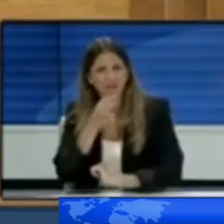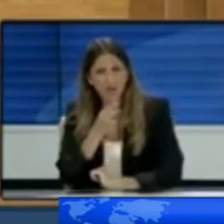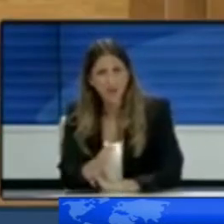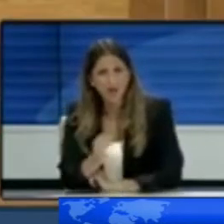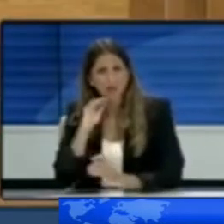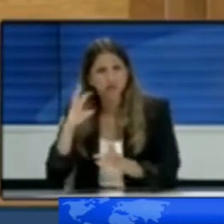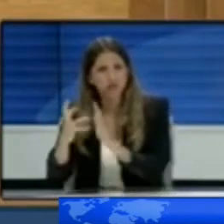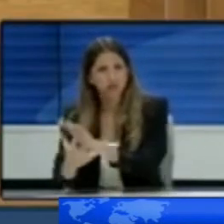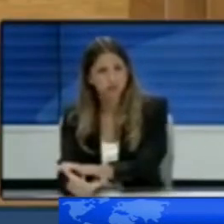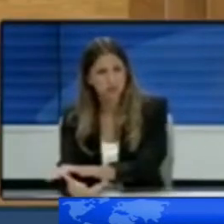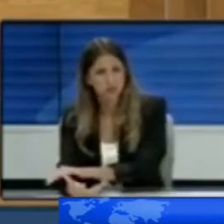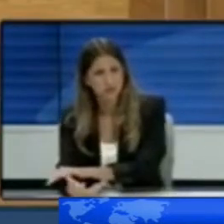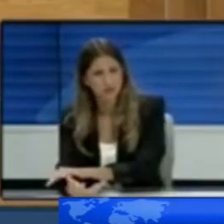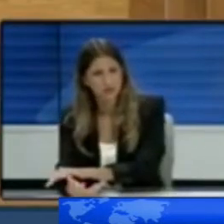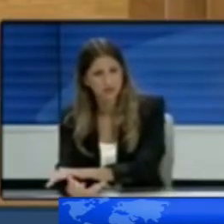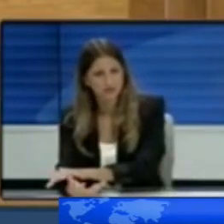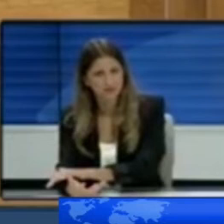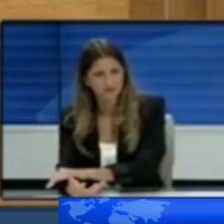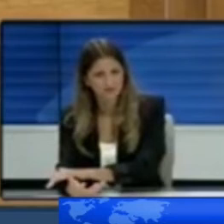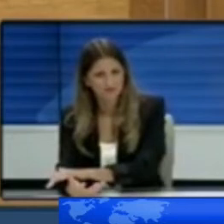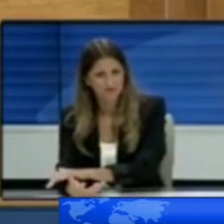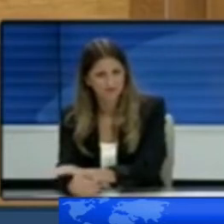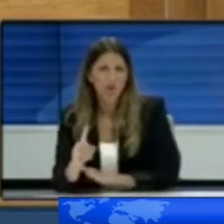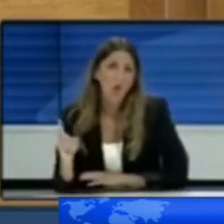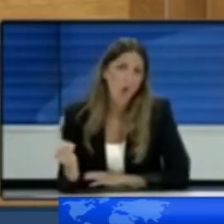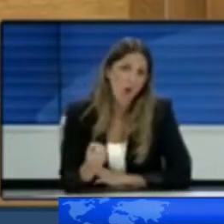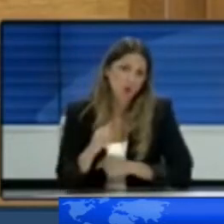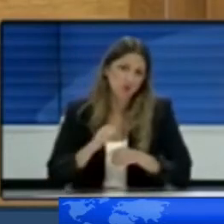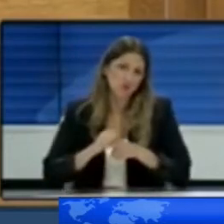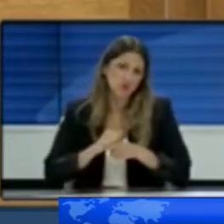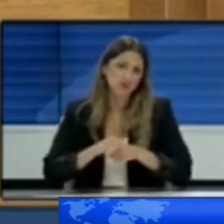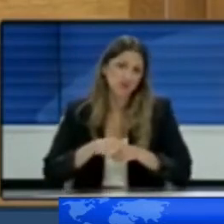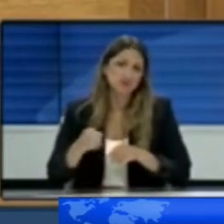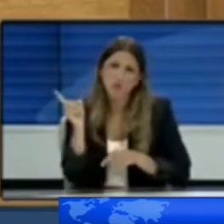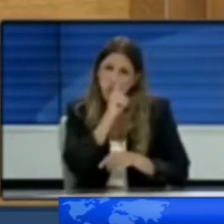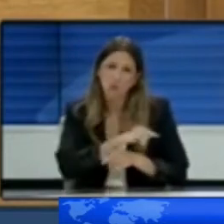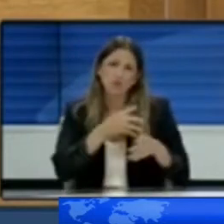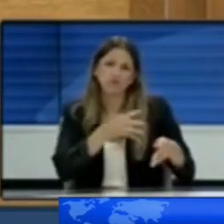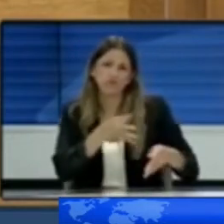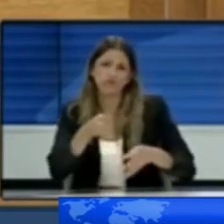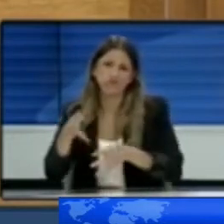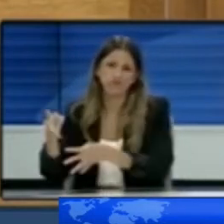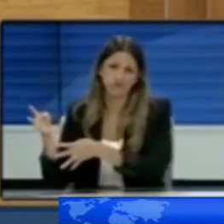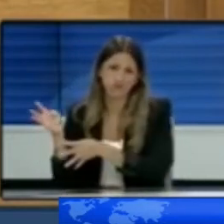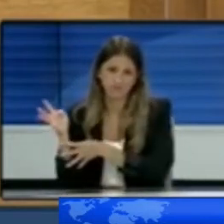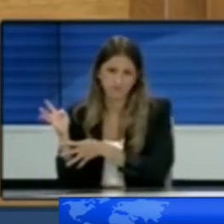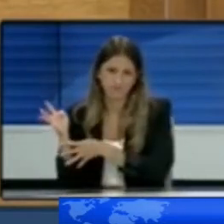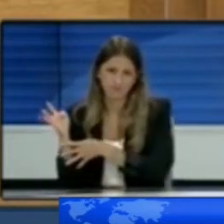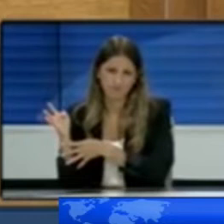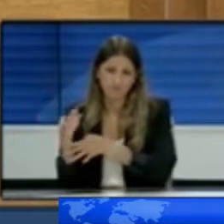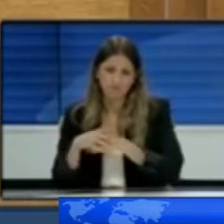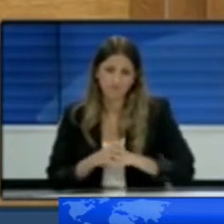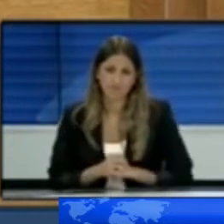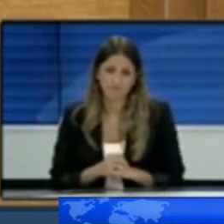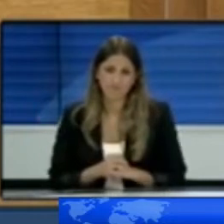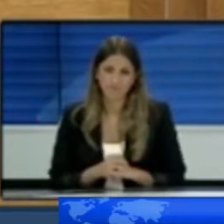αξίες της αριστεράς. Όλους καταφέρατε να τους εξαπατήσετε, κύριε Τσίπρα. Όλους. Λοιπόν, και γι' αυτό σήμερα